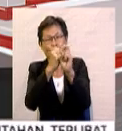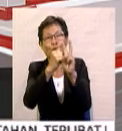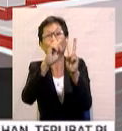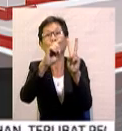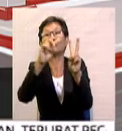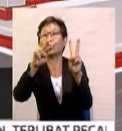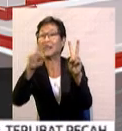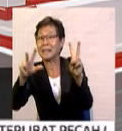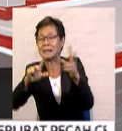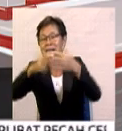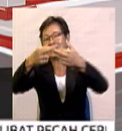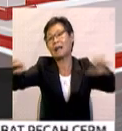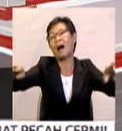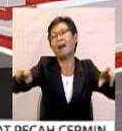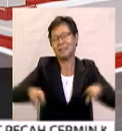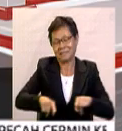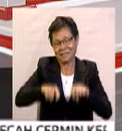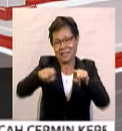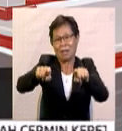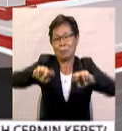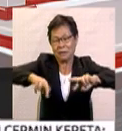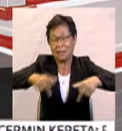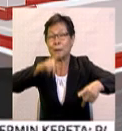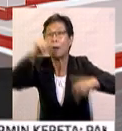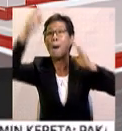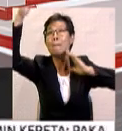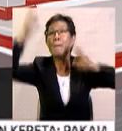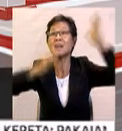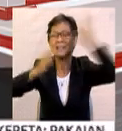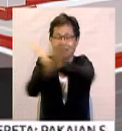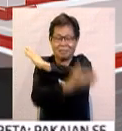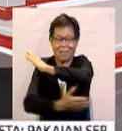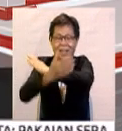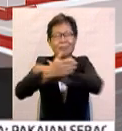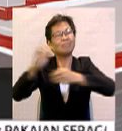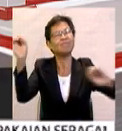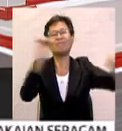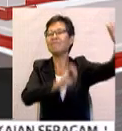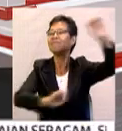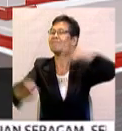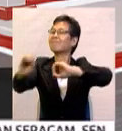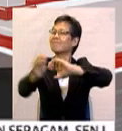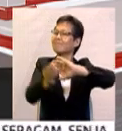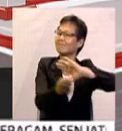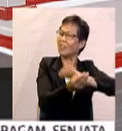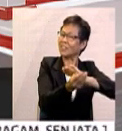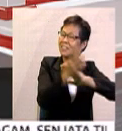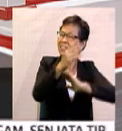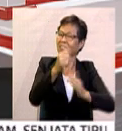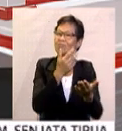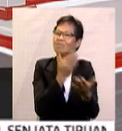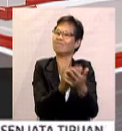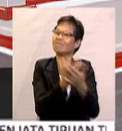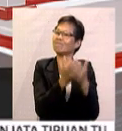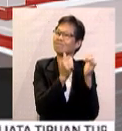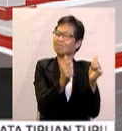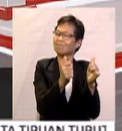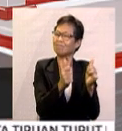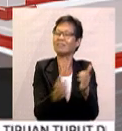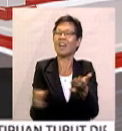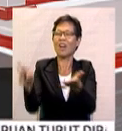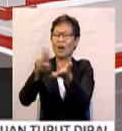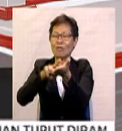2019-2023 dilancar sejajar usaha merealisasikan Malaysia sebagai negara bebas rasuah dan berintegriti. Farhana Azwani